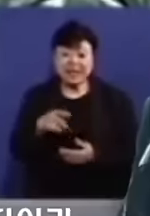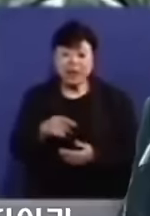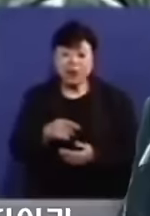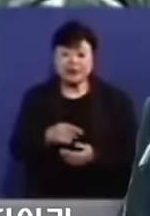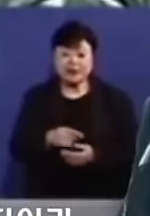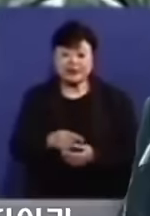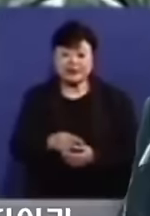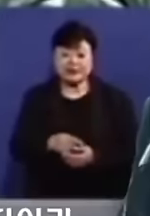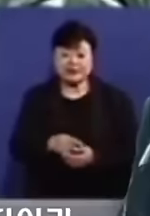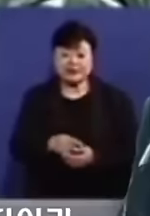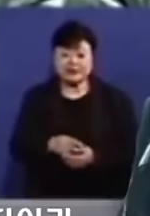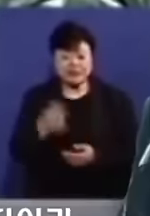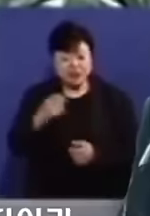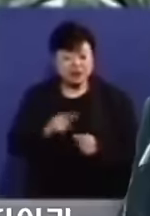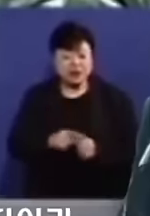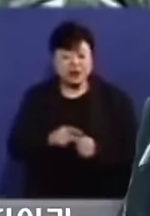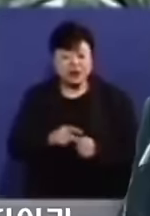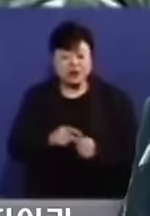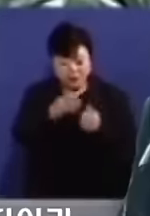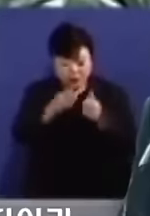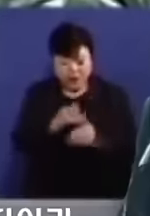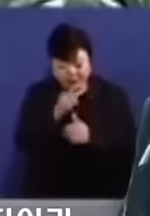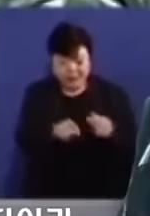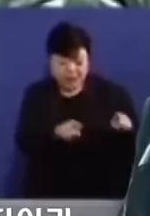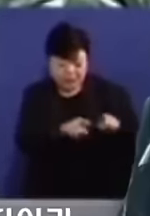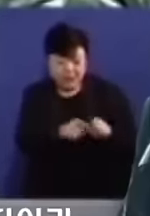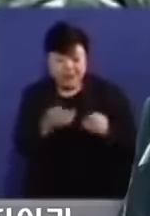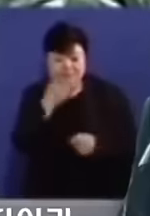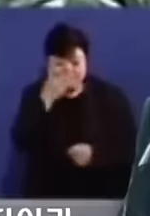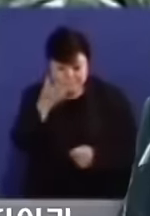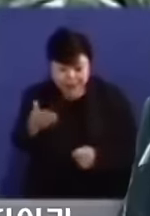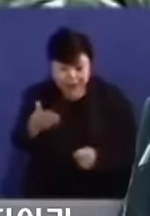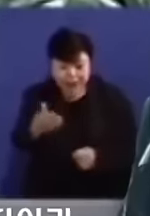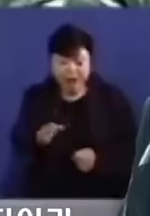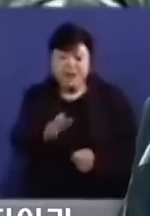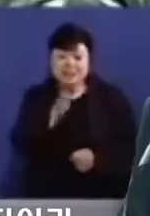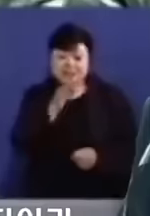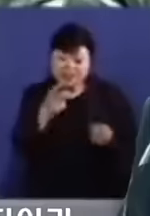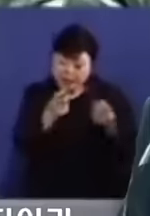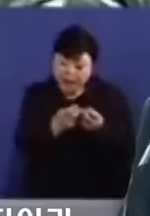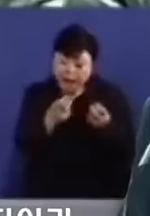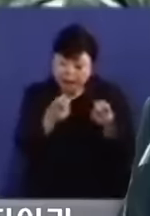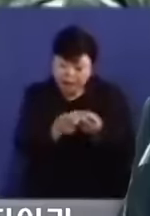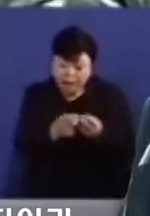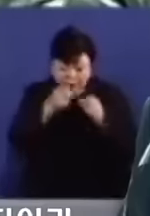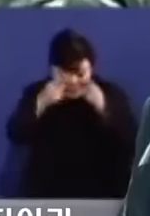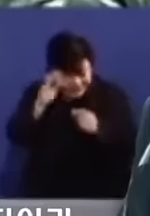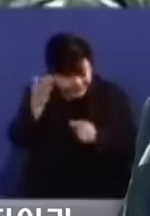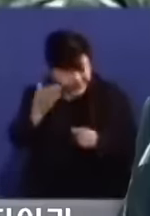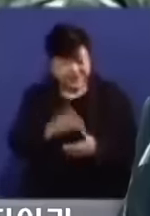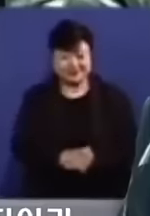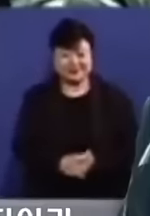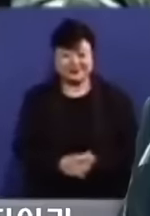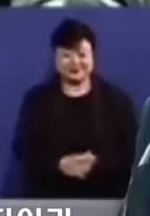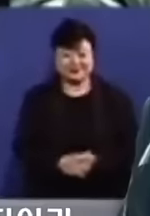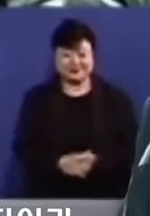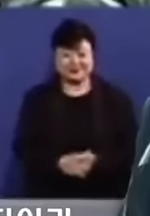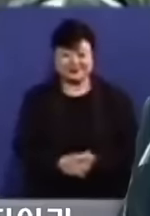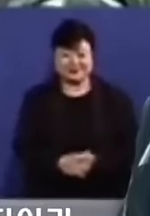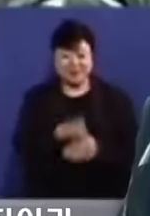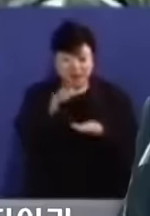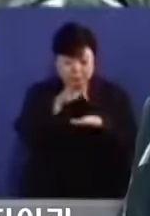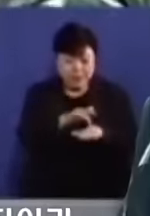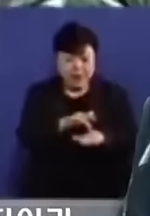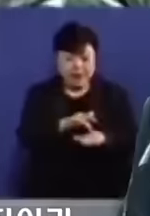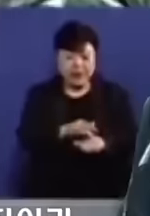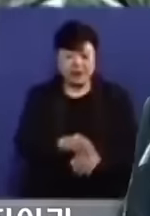통해서 하나님과 함께 일할 수 있는 실제적인 방법을 깨닫게 된 것입니다. 막연한